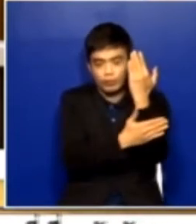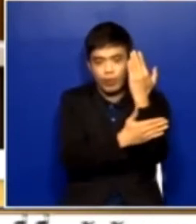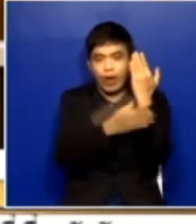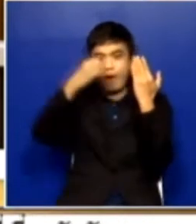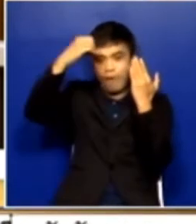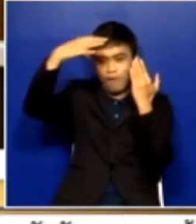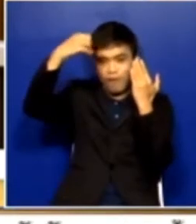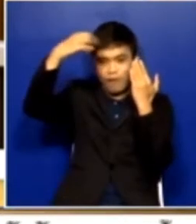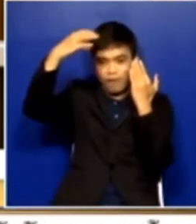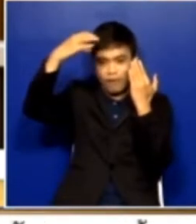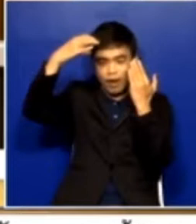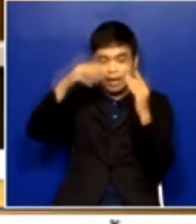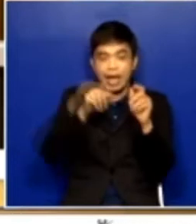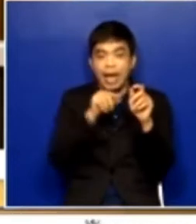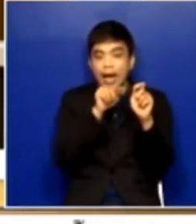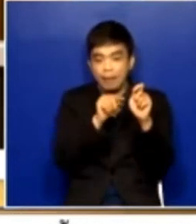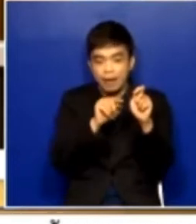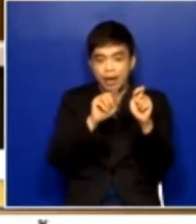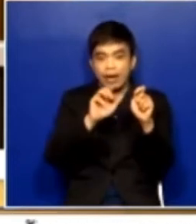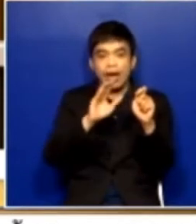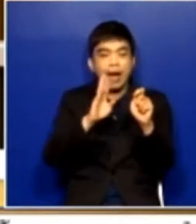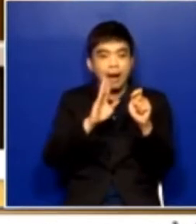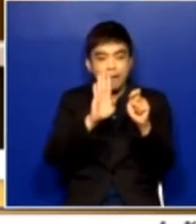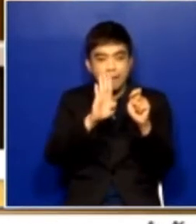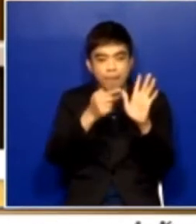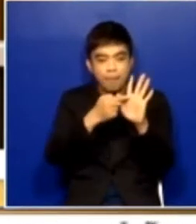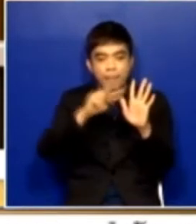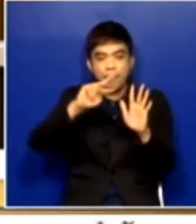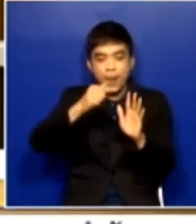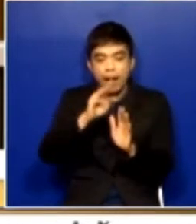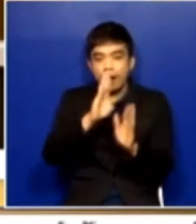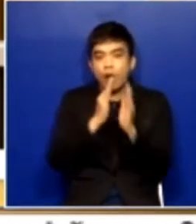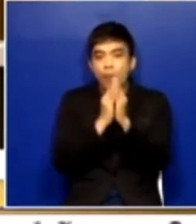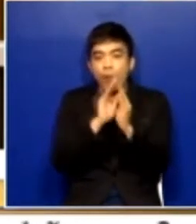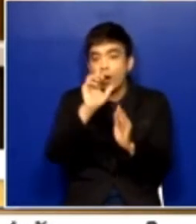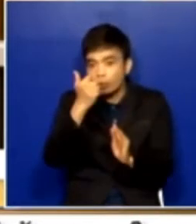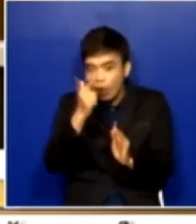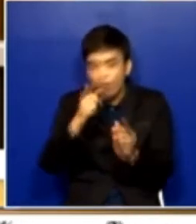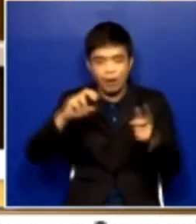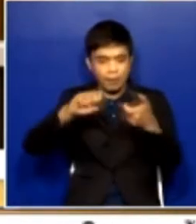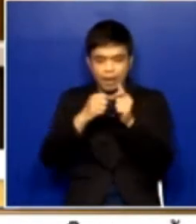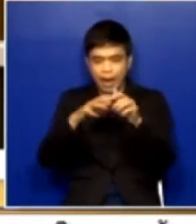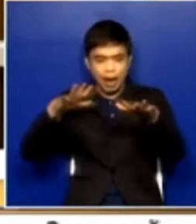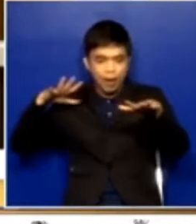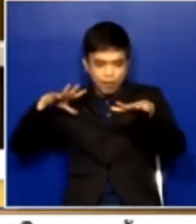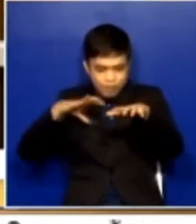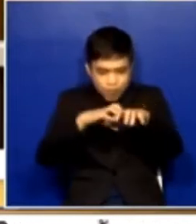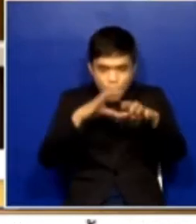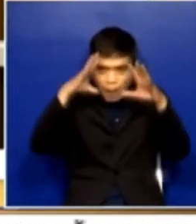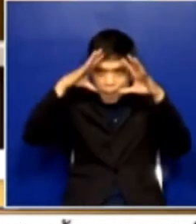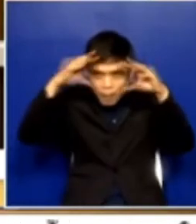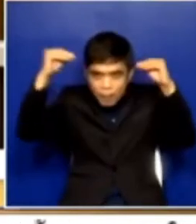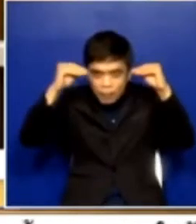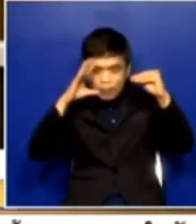นาอำเภอบางบัวทองจังหวัดนนทบุรีด้วยครับเพราะเนื่องจากเกิดอุบัติเหตุบ่อยครั้งนะครับซึ่งมาจากบริเวณดังกล่าว